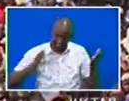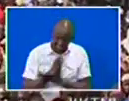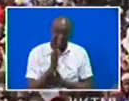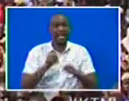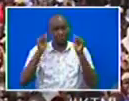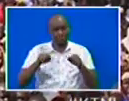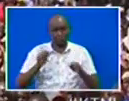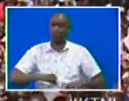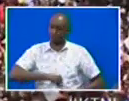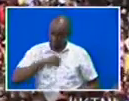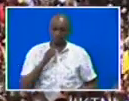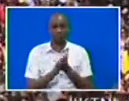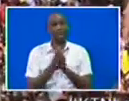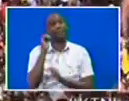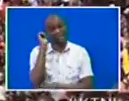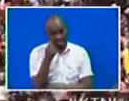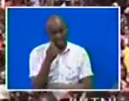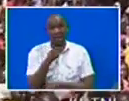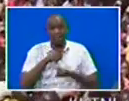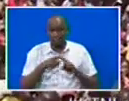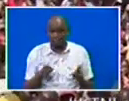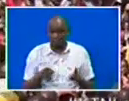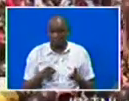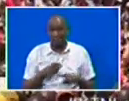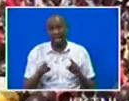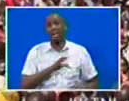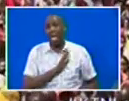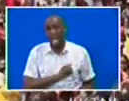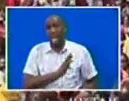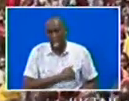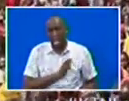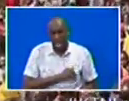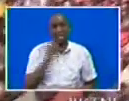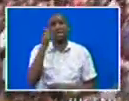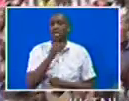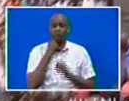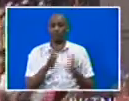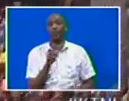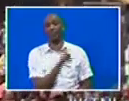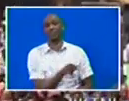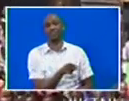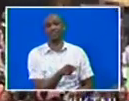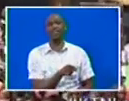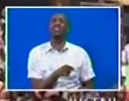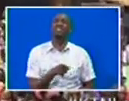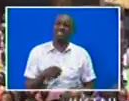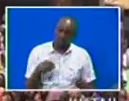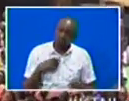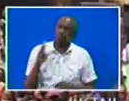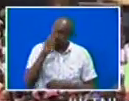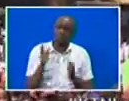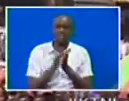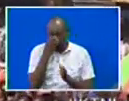ya kujivunia kuwa Mkenya badala ya kuvumilia kuwa Mkenya. Uhuru na Ruto ndio wameleta hii